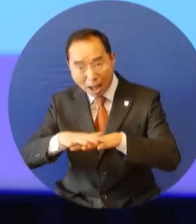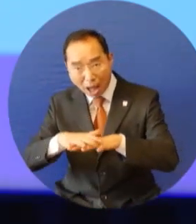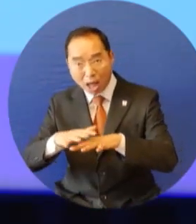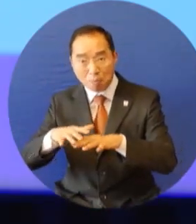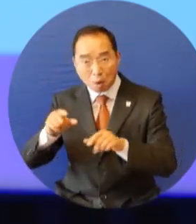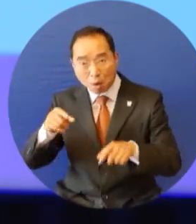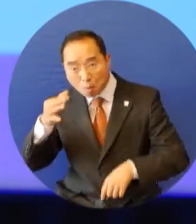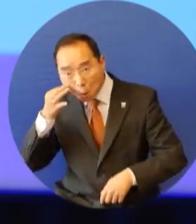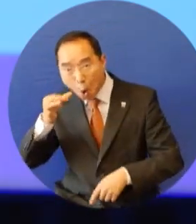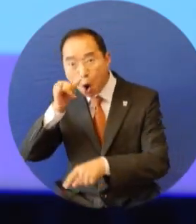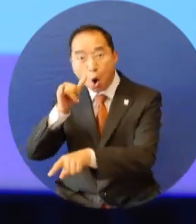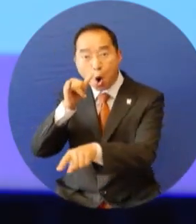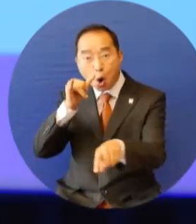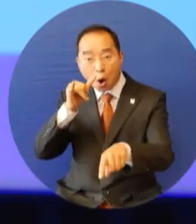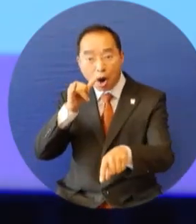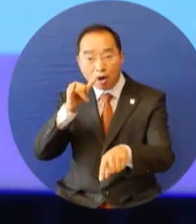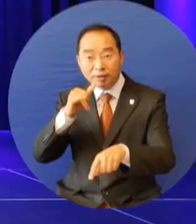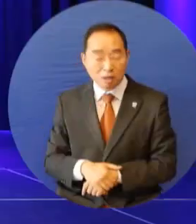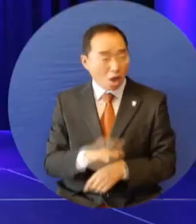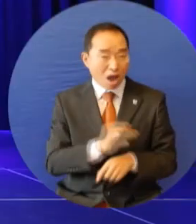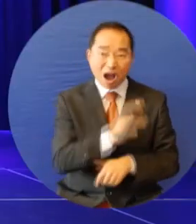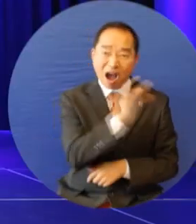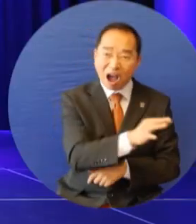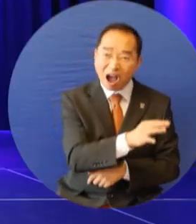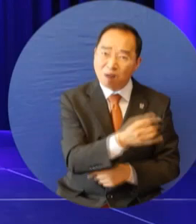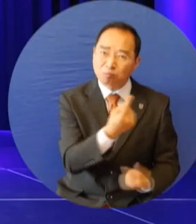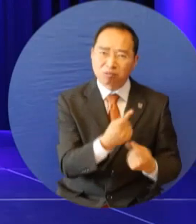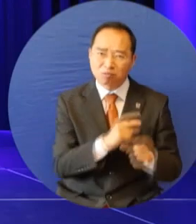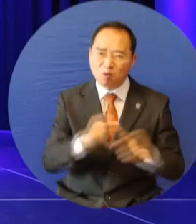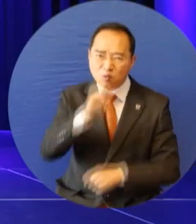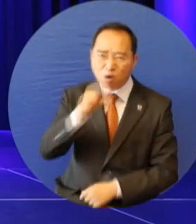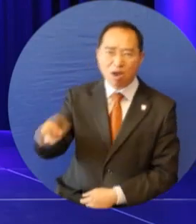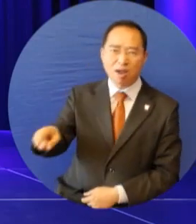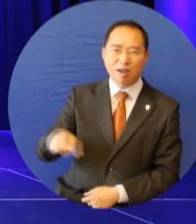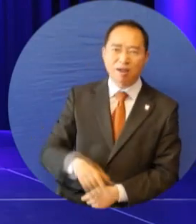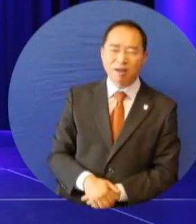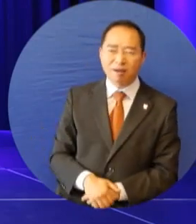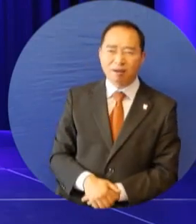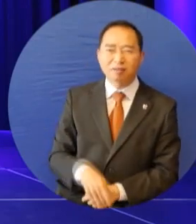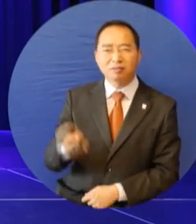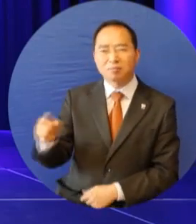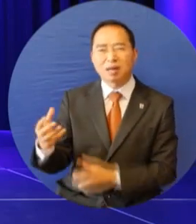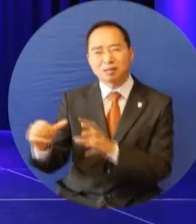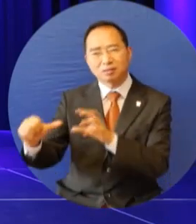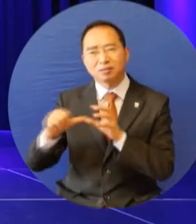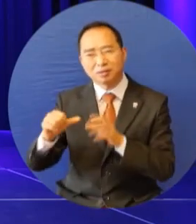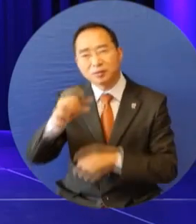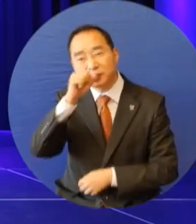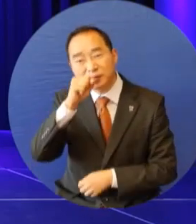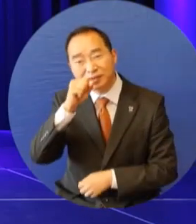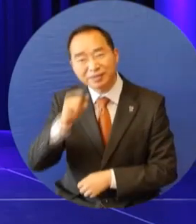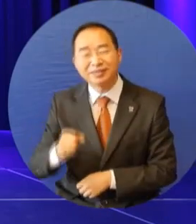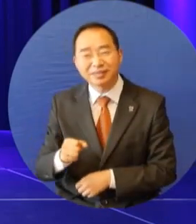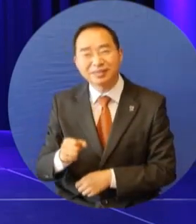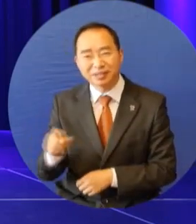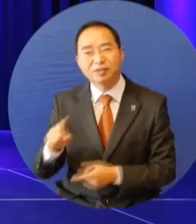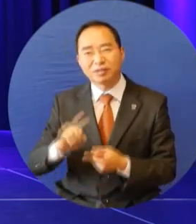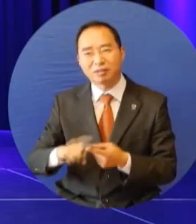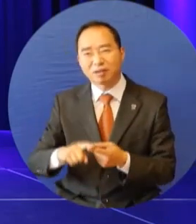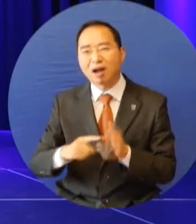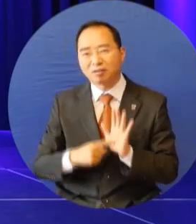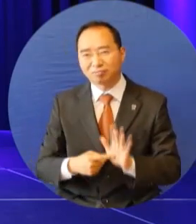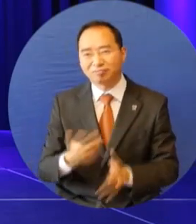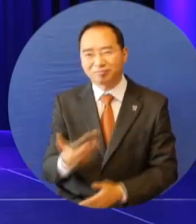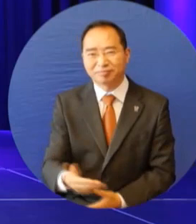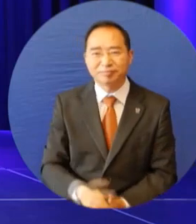않는다. 그럼에도 불구하고 돈을 많이 쏟는 것보다 더 좋다. 그래서 많이